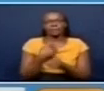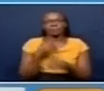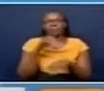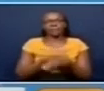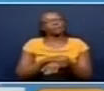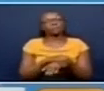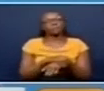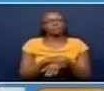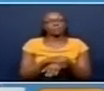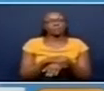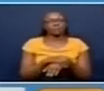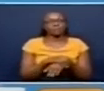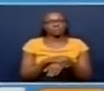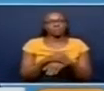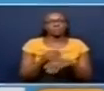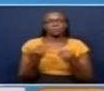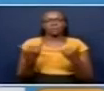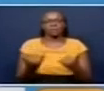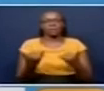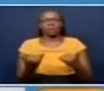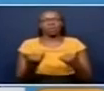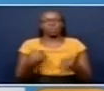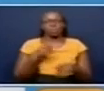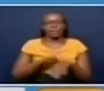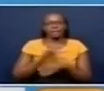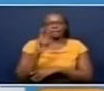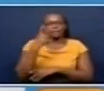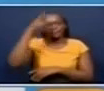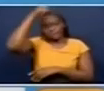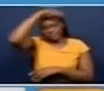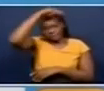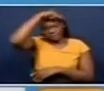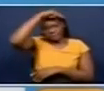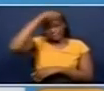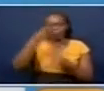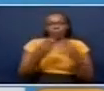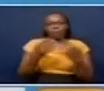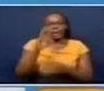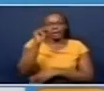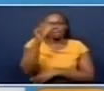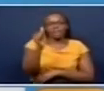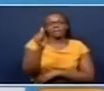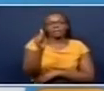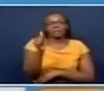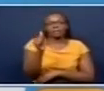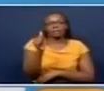Bugema. Alafu sasa hii ya pili ni hii nimepata masters